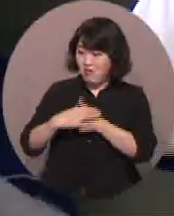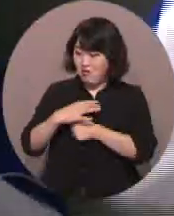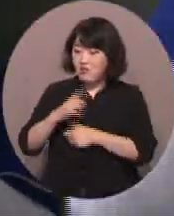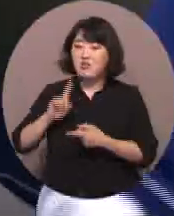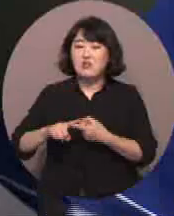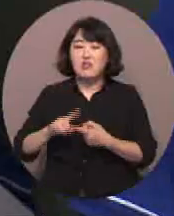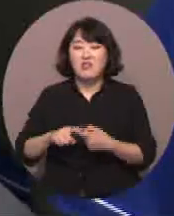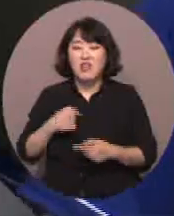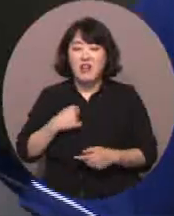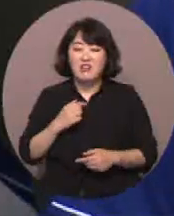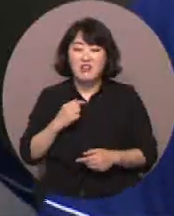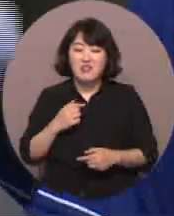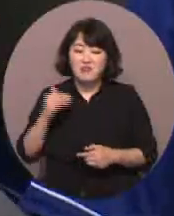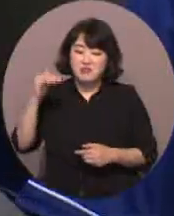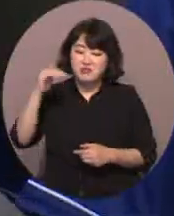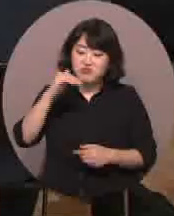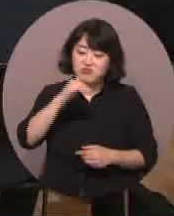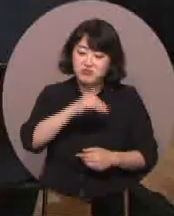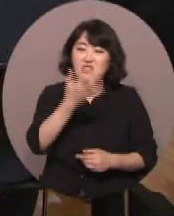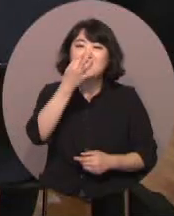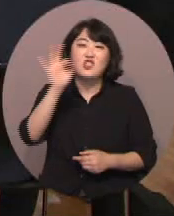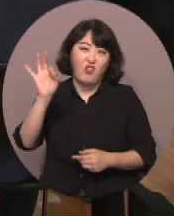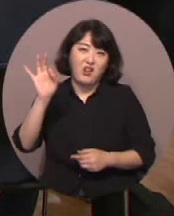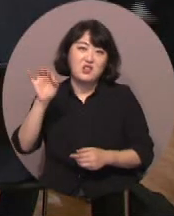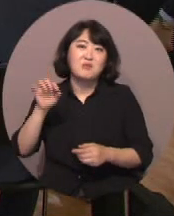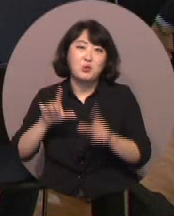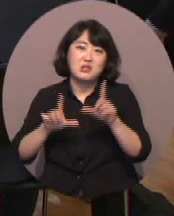것이라며 후보 사퇴를 거듭 촉구했습니다